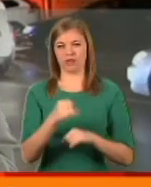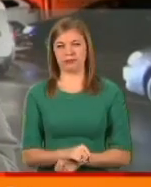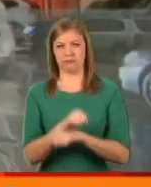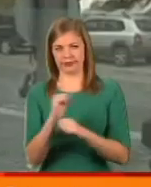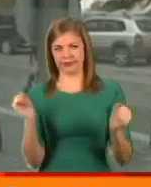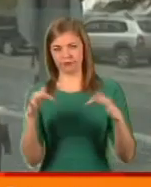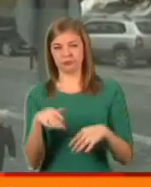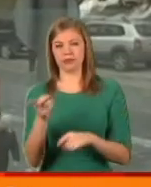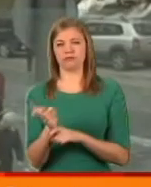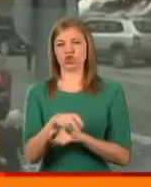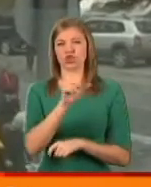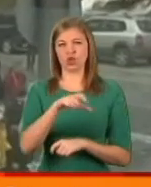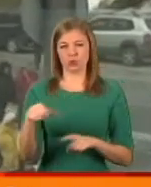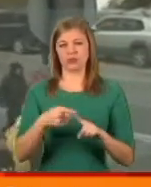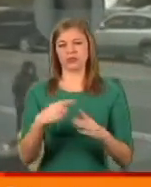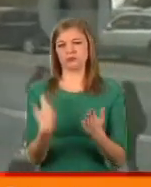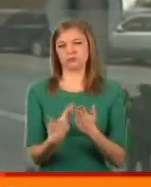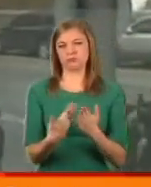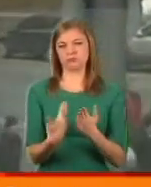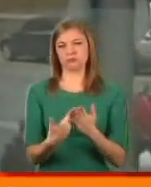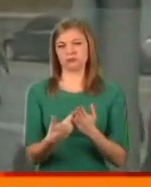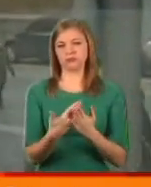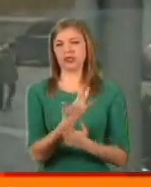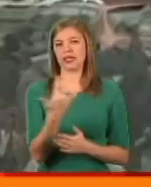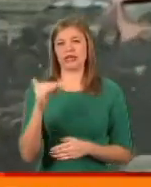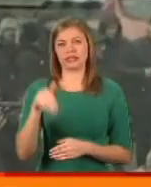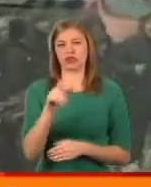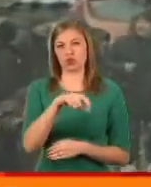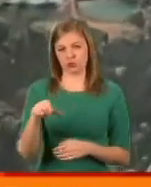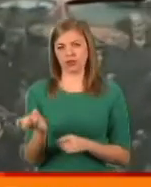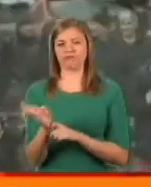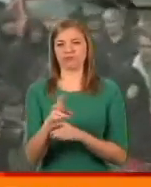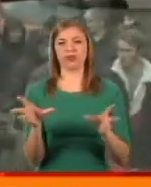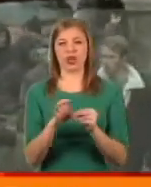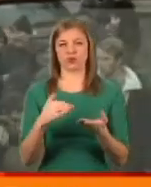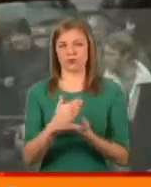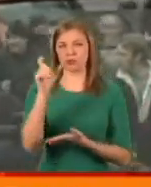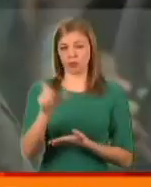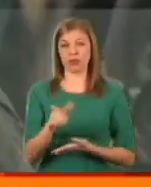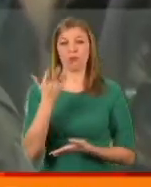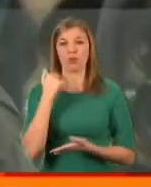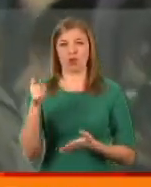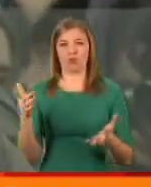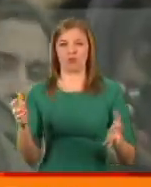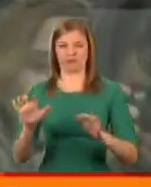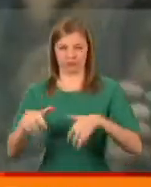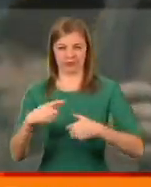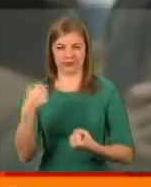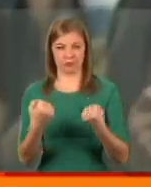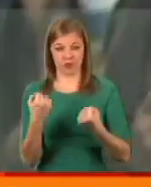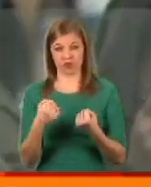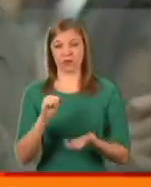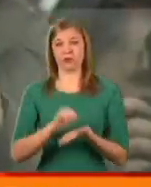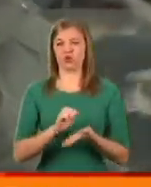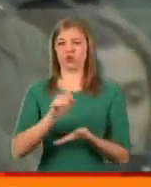мітинг, куди прийшли люди. Це близько кількох тисяч людей, які прийшли разом туди з політиком після того, як його витягли з машини. З